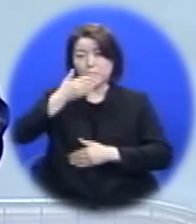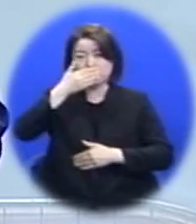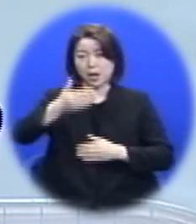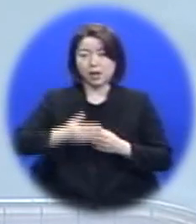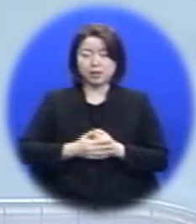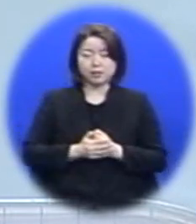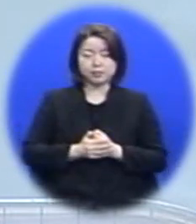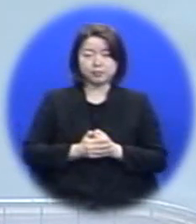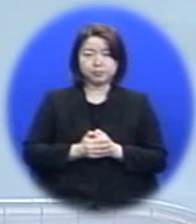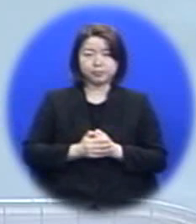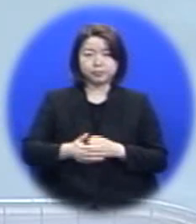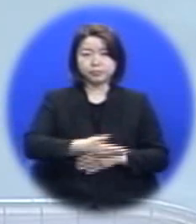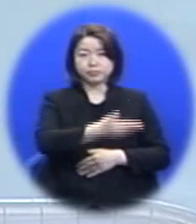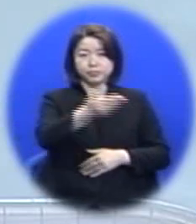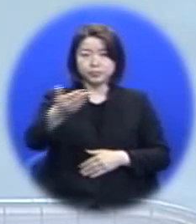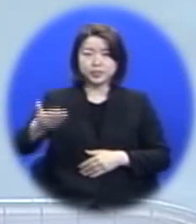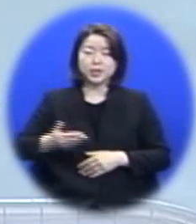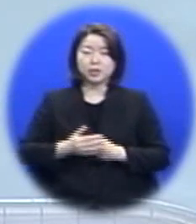여러분,